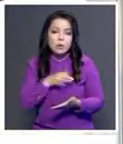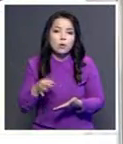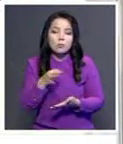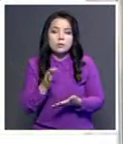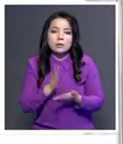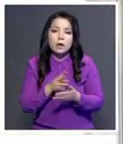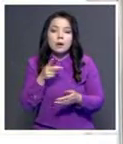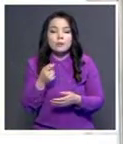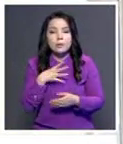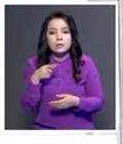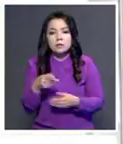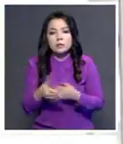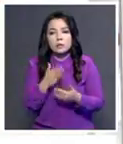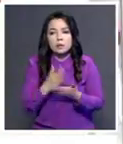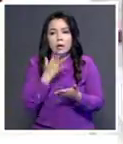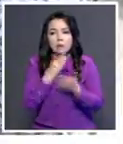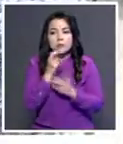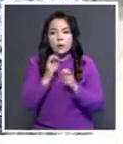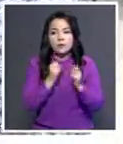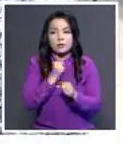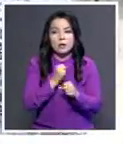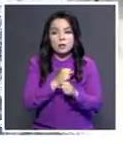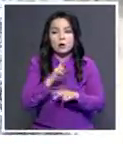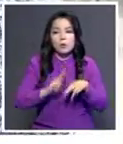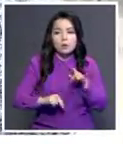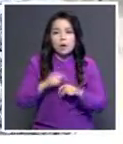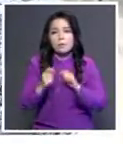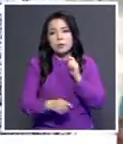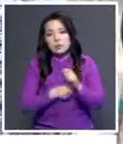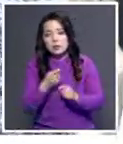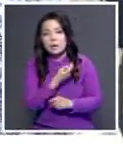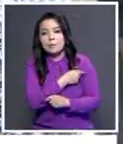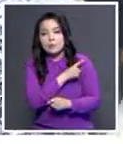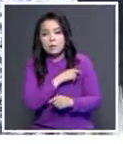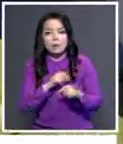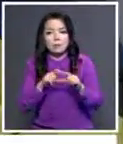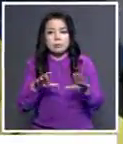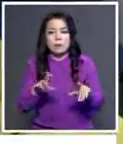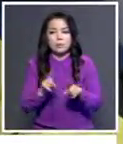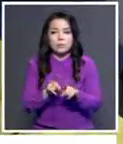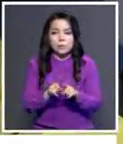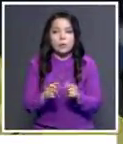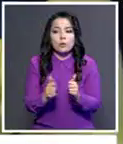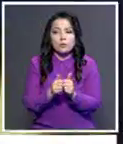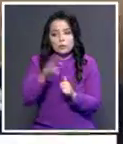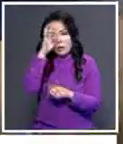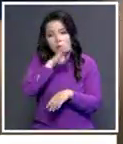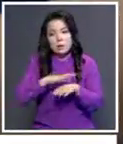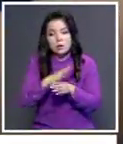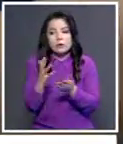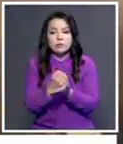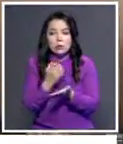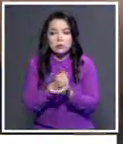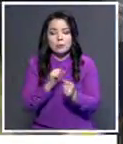кәсіпорын сауда, өнеркәсіп, ауыл шаруашылығы, құрылыс материалдары, медицина және білім саласында көрші ел кәсіпкерлерімен табысты